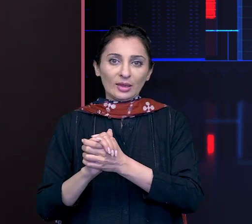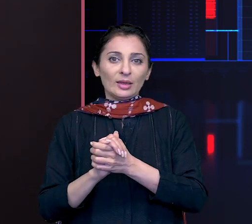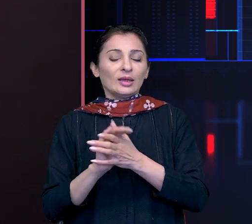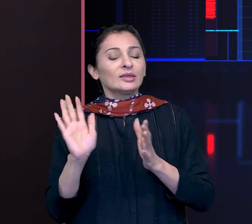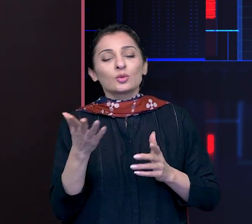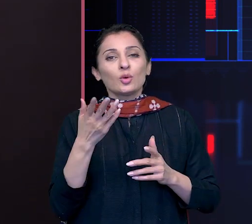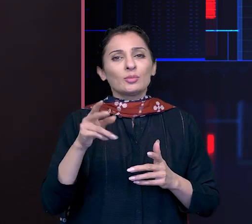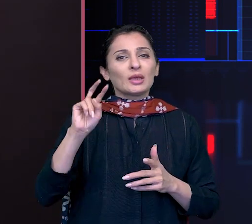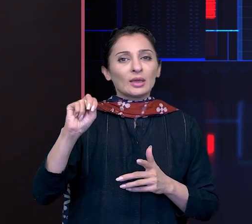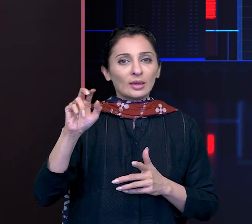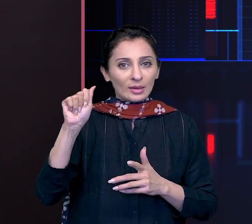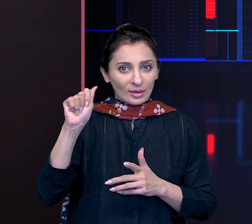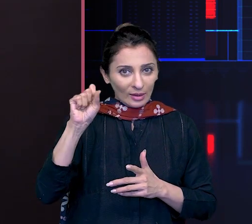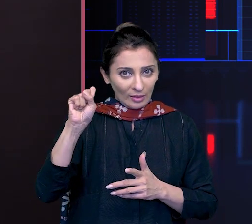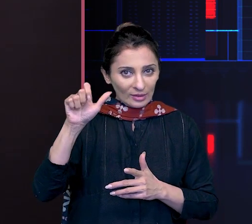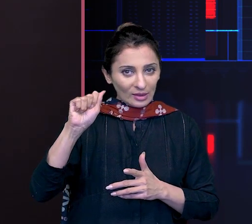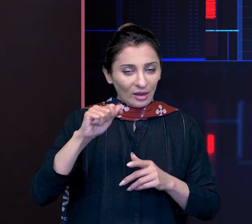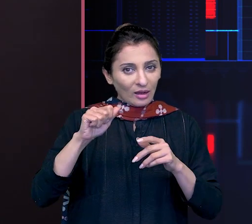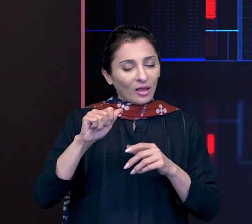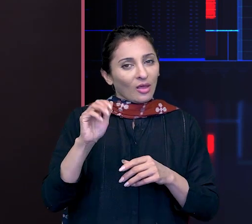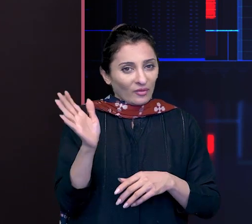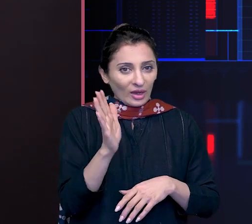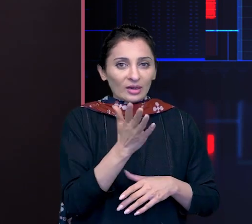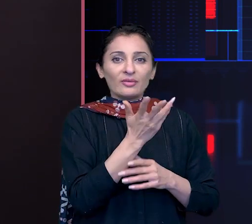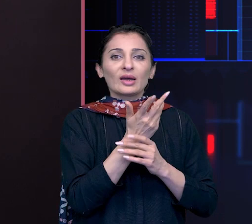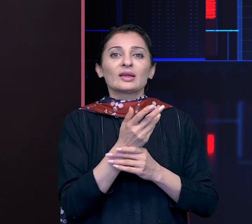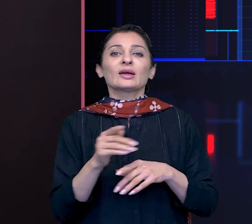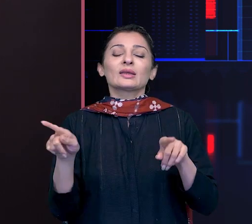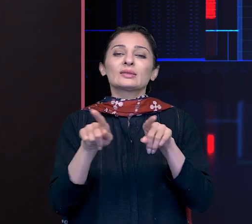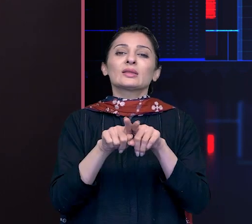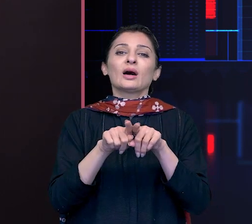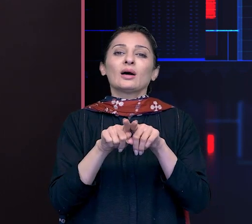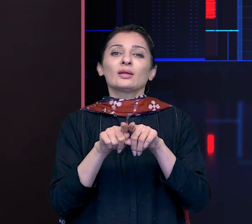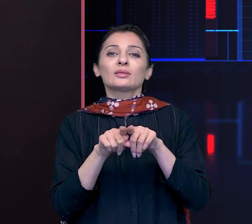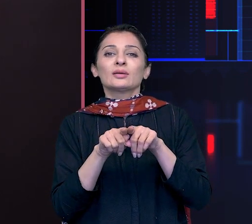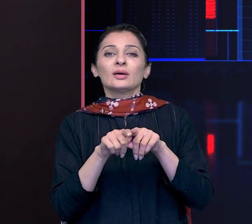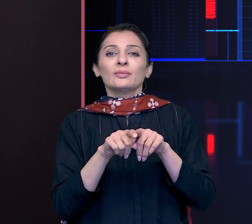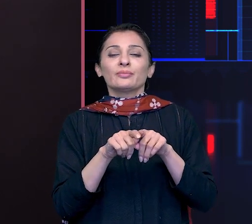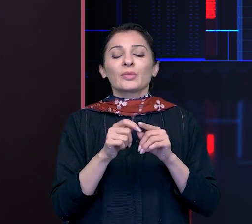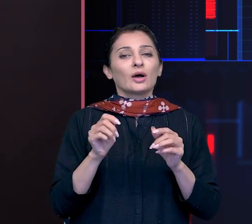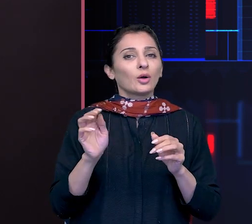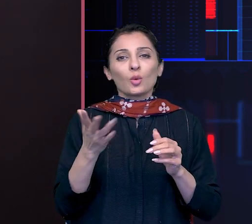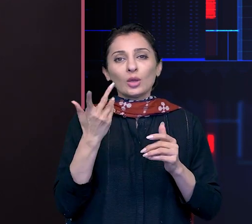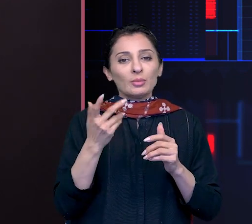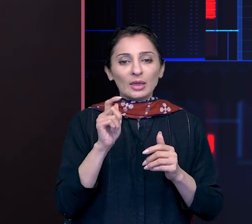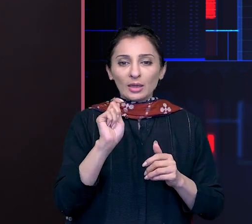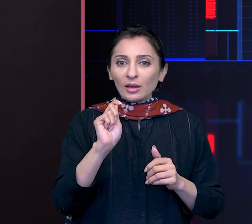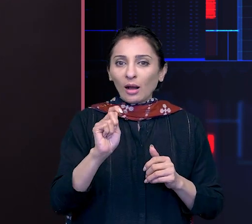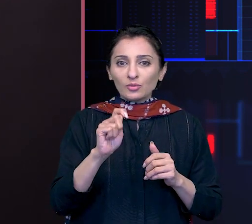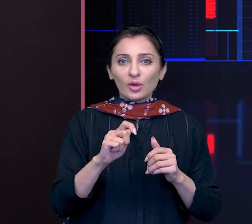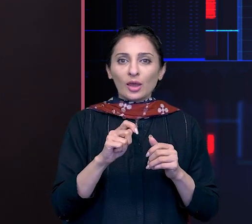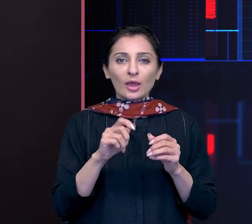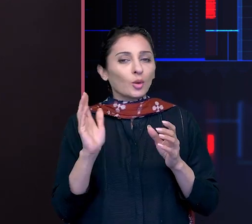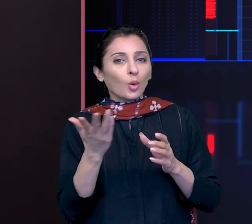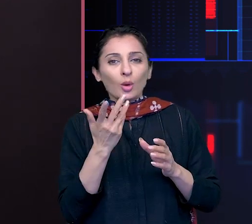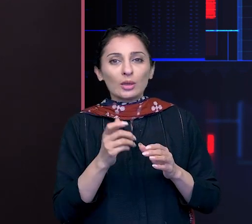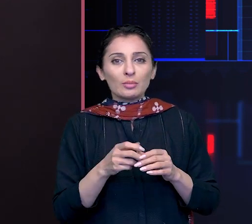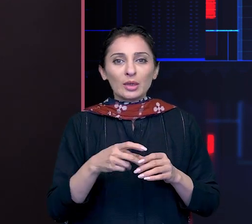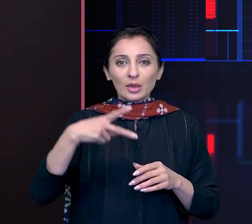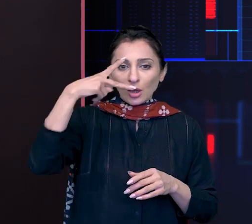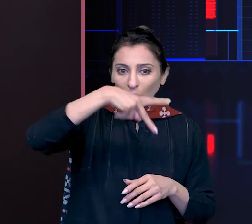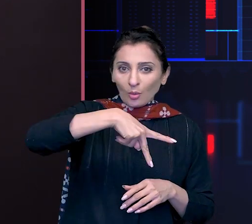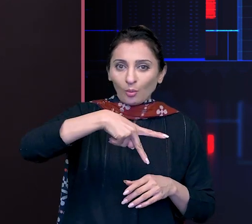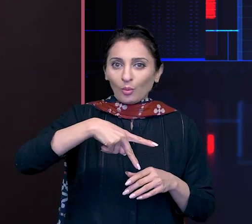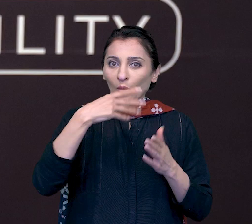ہے, اور اس میں آپ کسی بھی ناسا کے یا کسی بھی اسپیس ایجنسی کے سائنٹسٹ اور ریسرچر کے